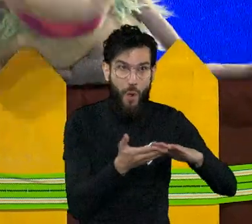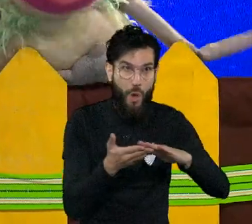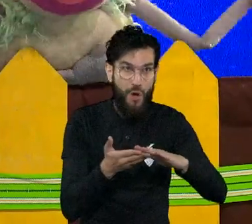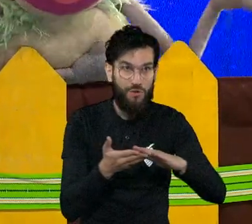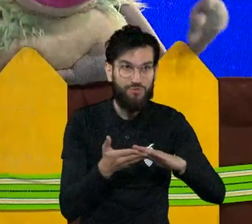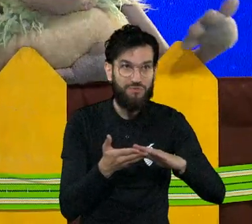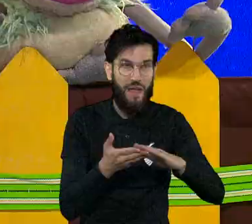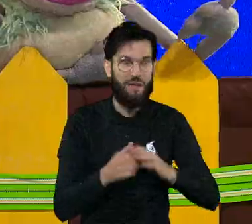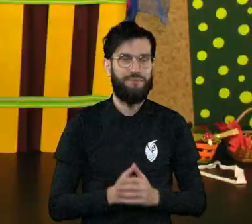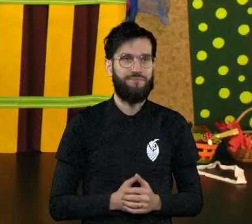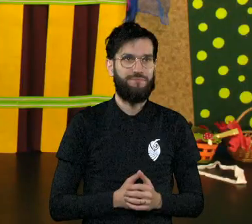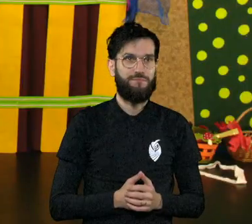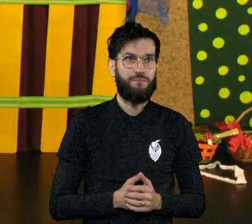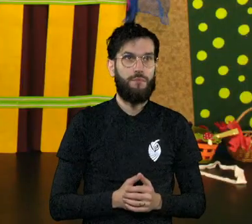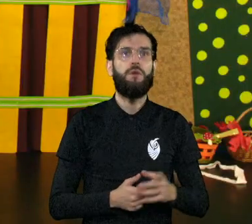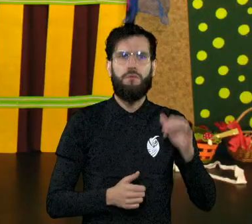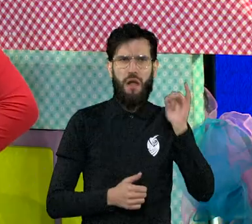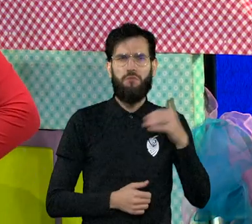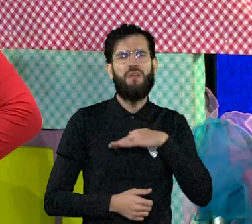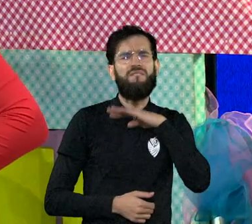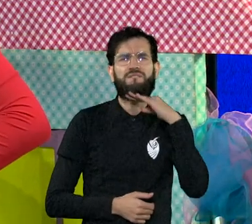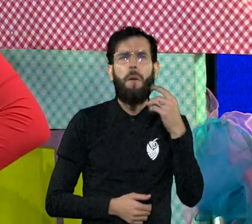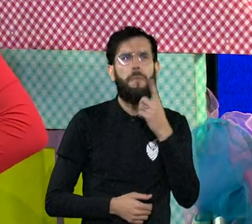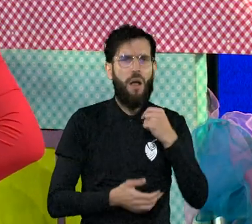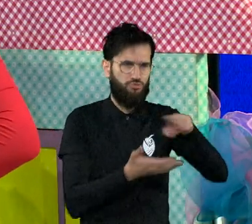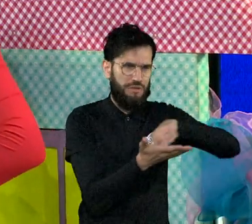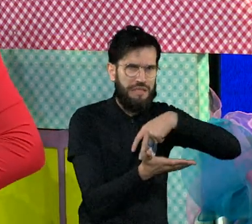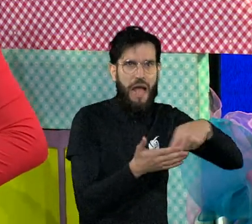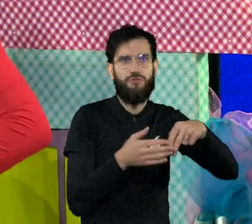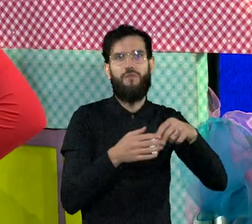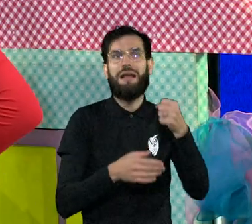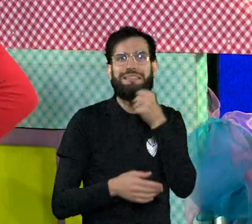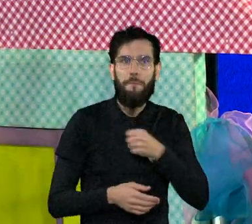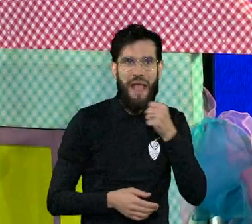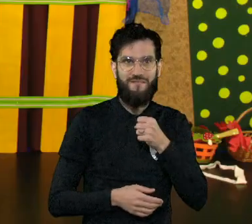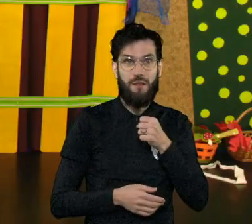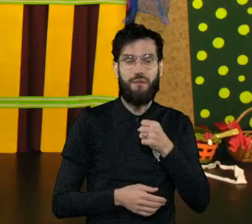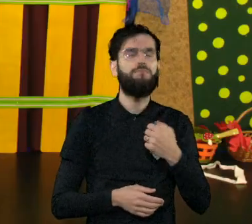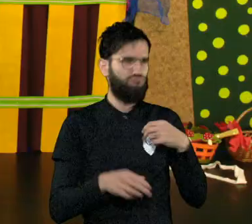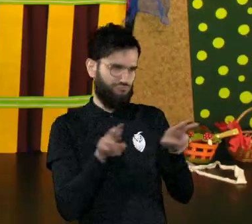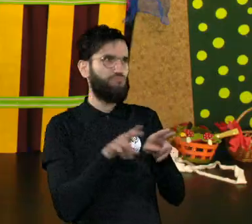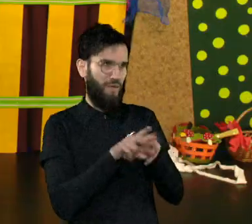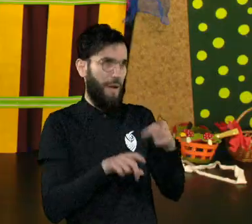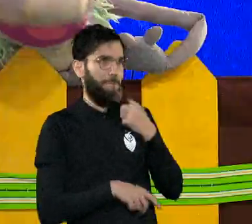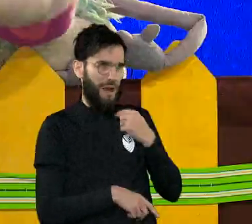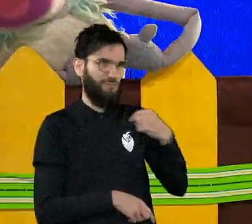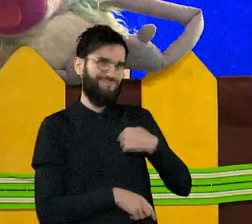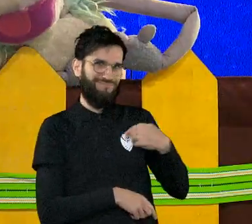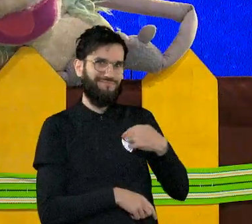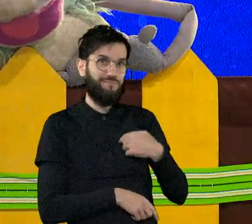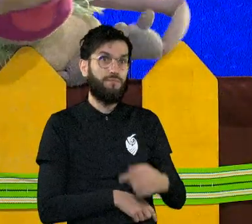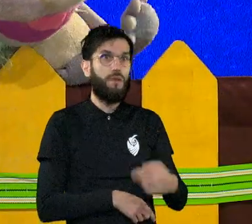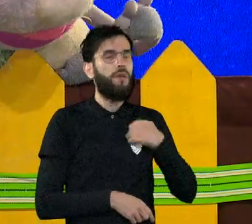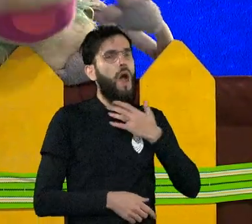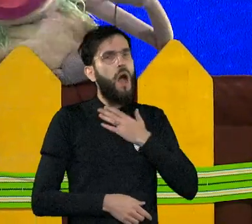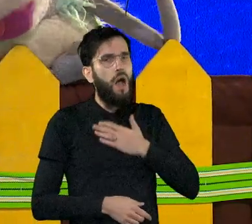aj my. Áno, mne sa najviac páčilo, že sme veľa tancovali a spievali. Áno, to sa páčilo aj mne. A som rada,